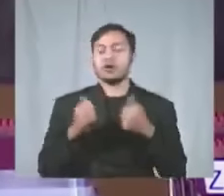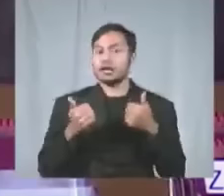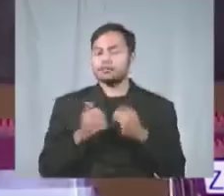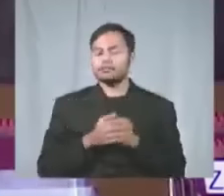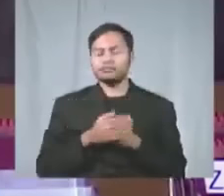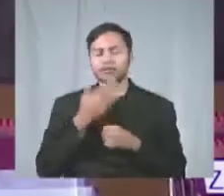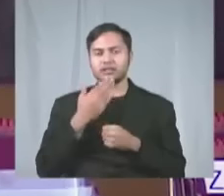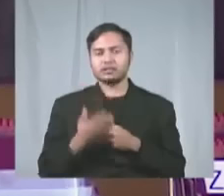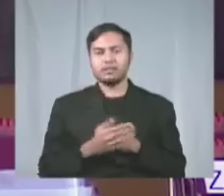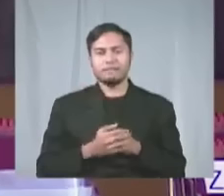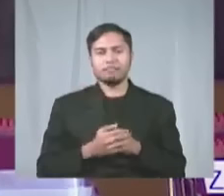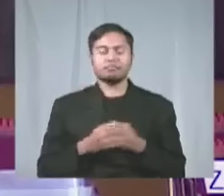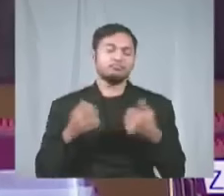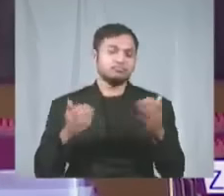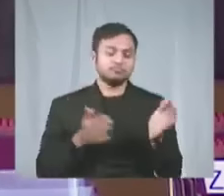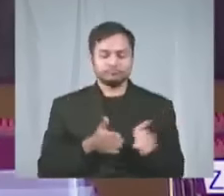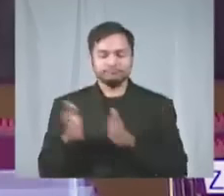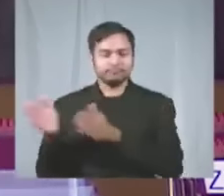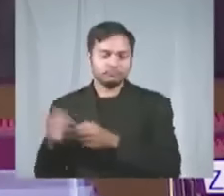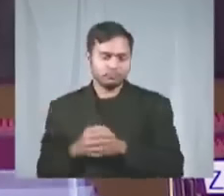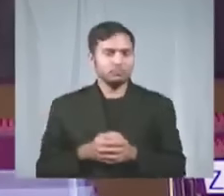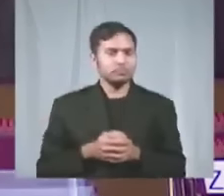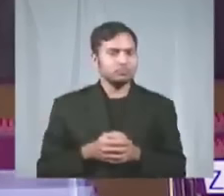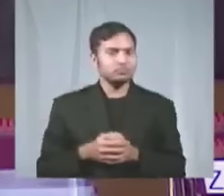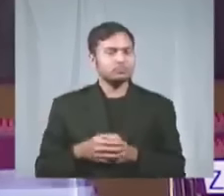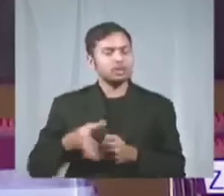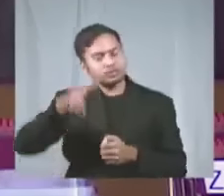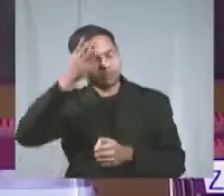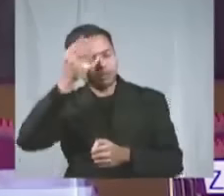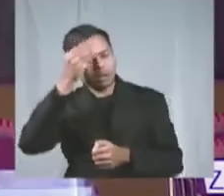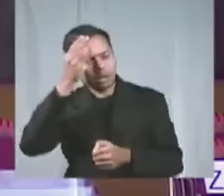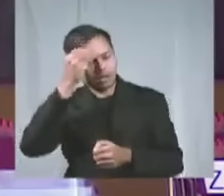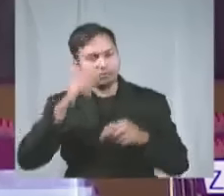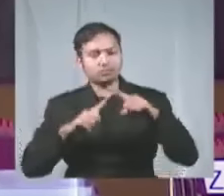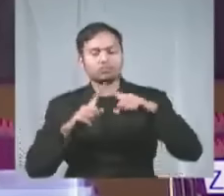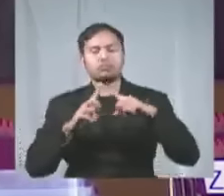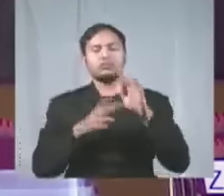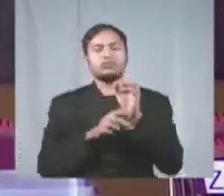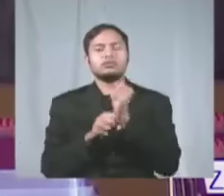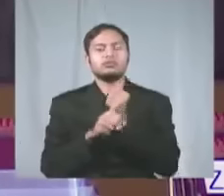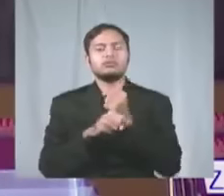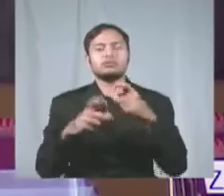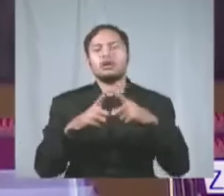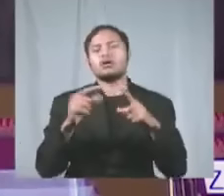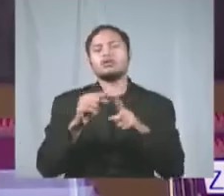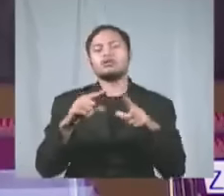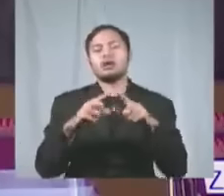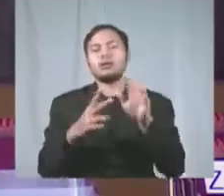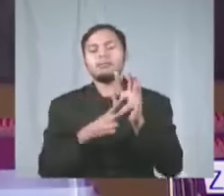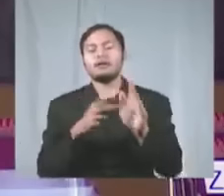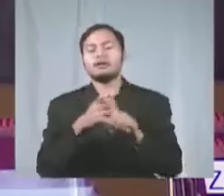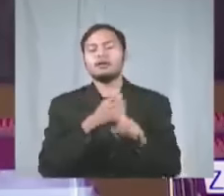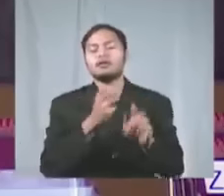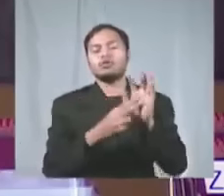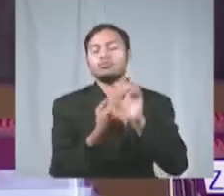kita sama-sama mendengarkan bagaimana tanggapan dari calon wakil gubernur nomor urut 1. Waktu Anda